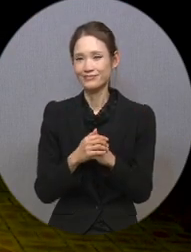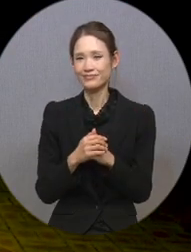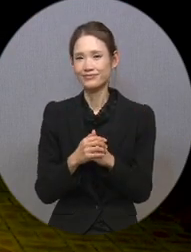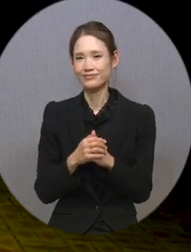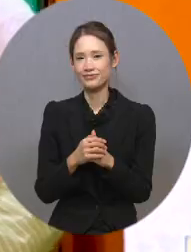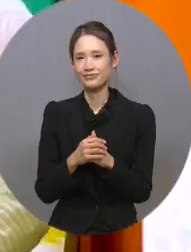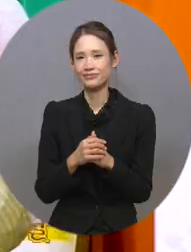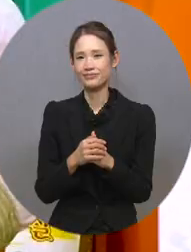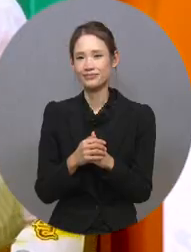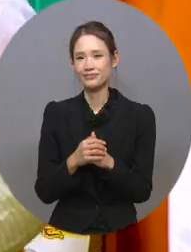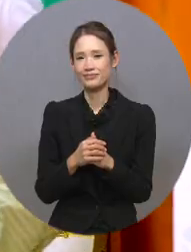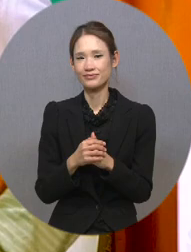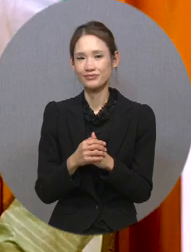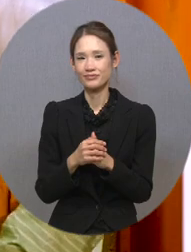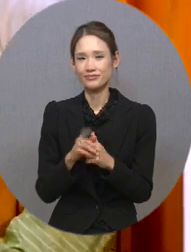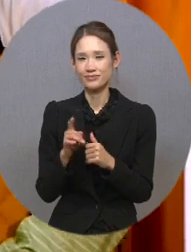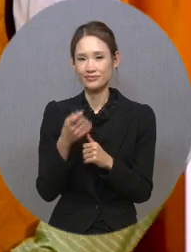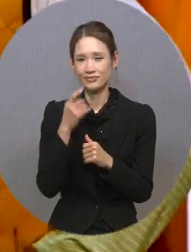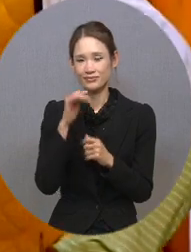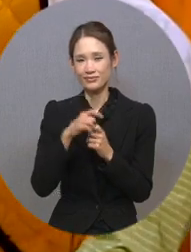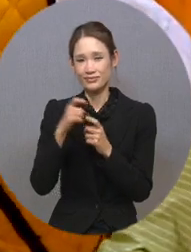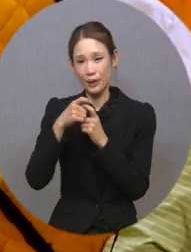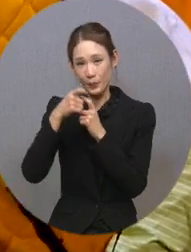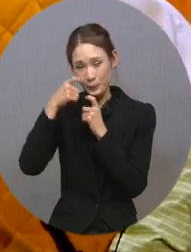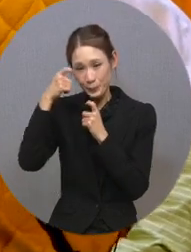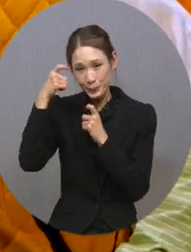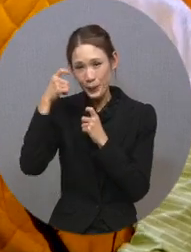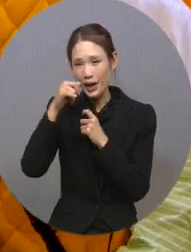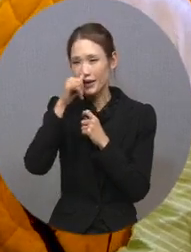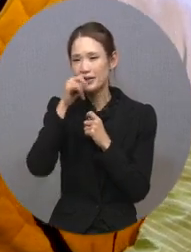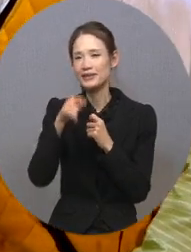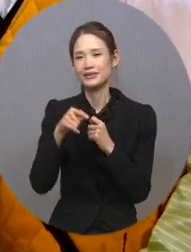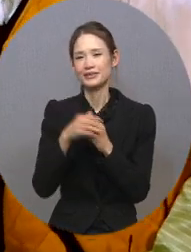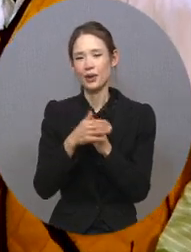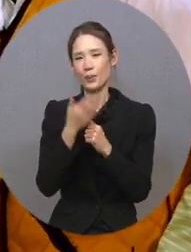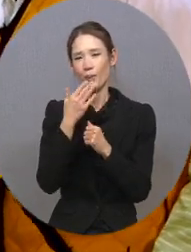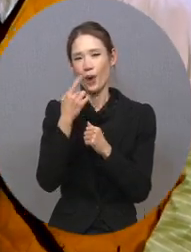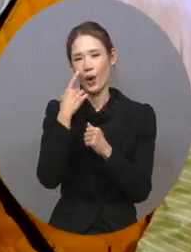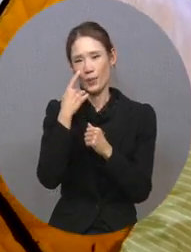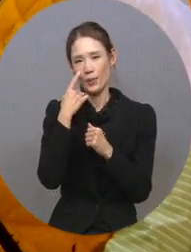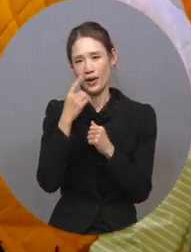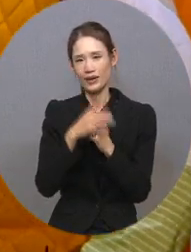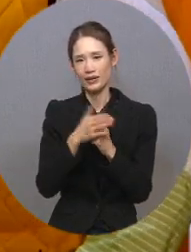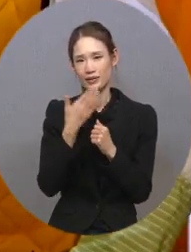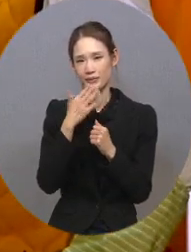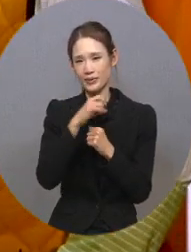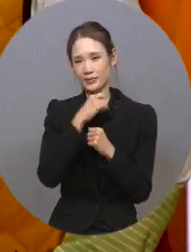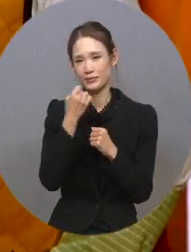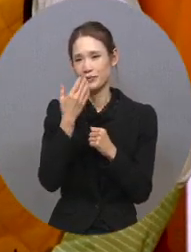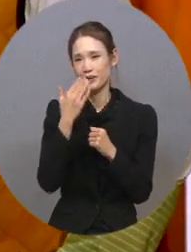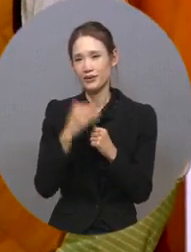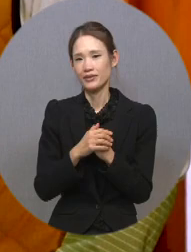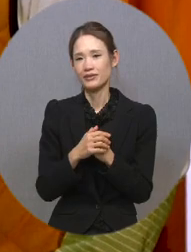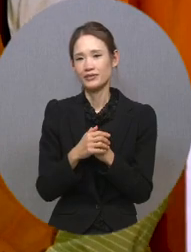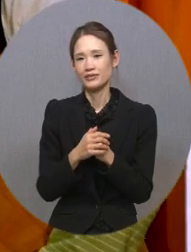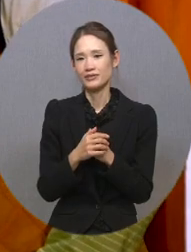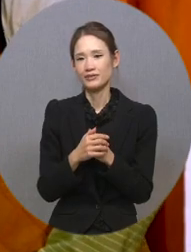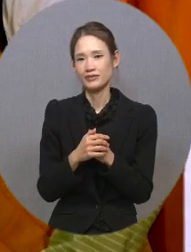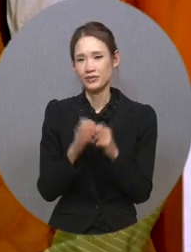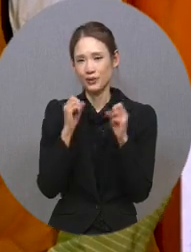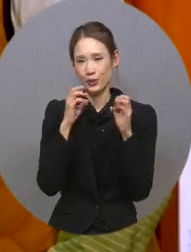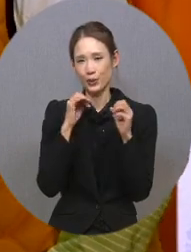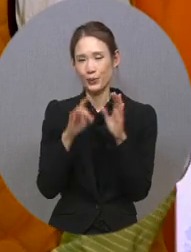잠깐만 아! 부여의견입니다. 부여의견. 쌀이 좋다고 하는데 먹어봐야 맛을 알고 맛을 알아야 어떻게 제가 홍보를 하는